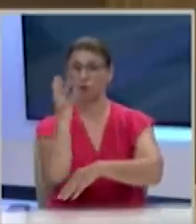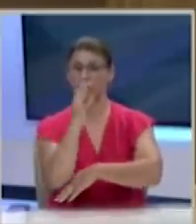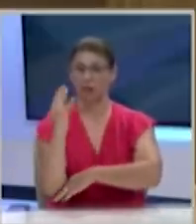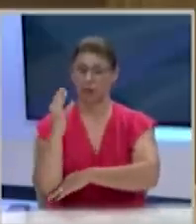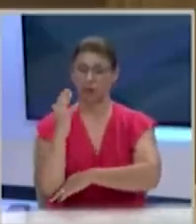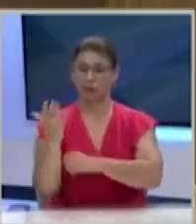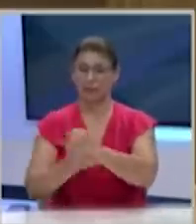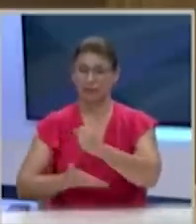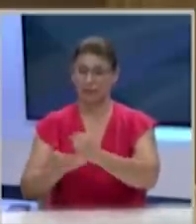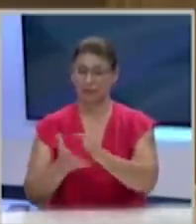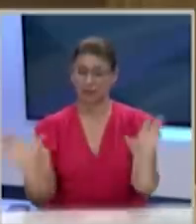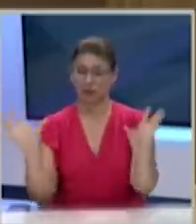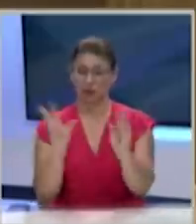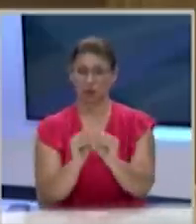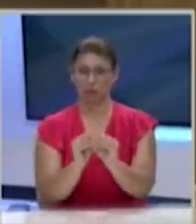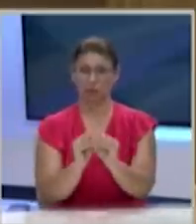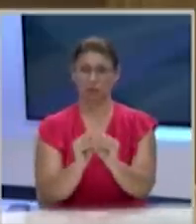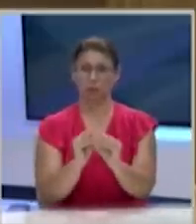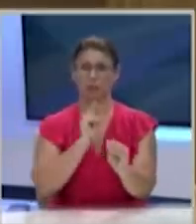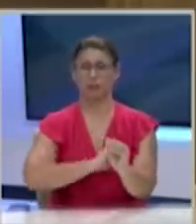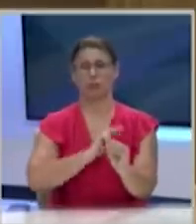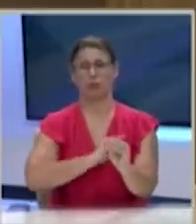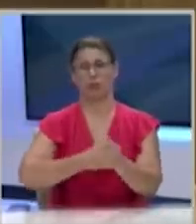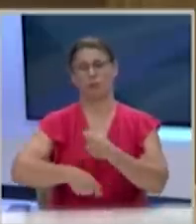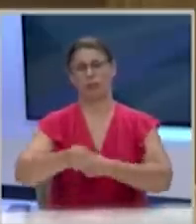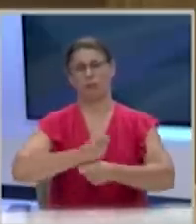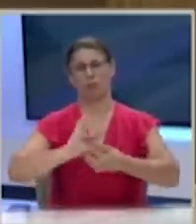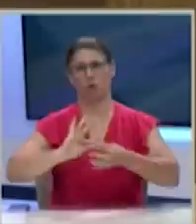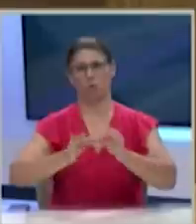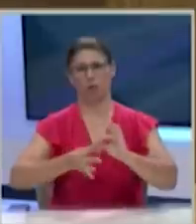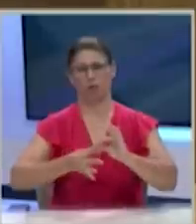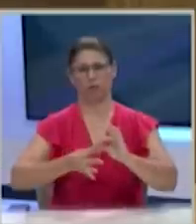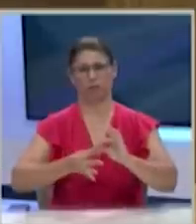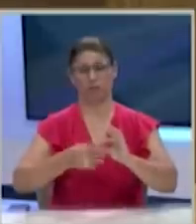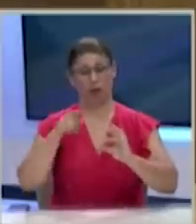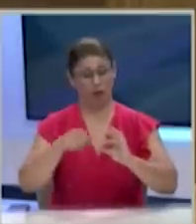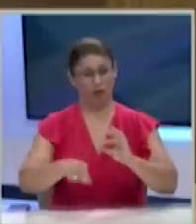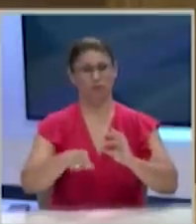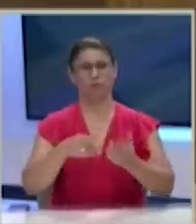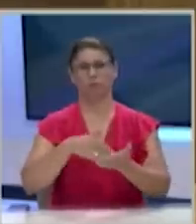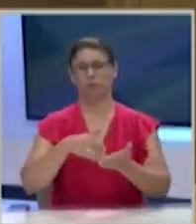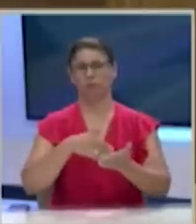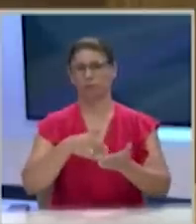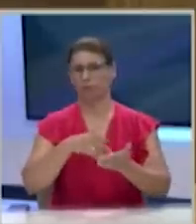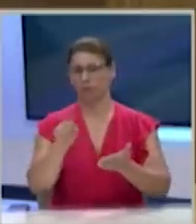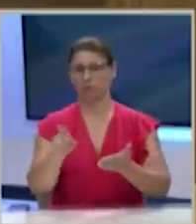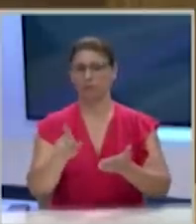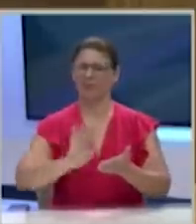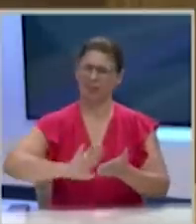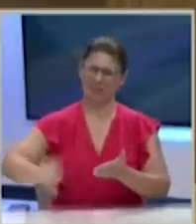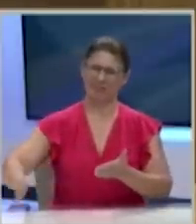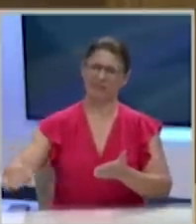της γης συνολικά προς όφελος των επιχειρηματικών ομίλων. Αυτό καθορίζει και αφήστε τα άλλα